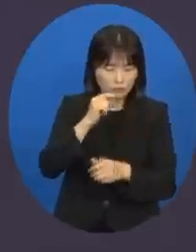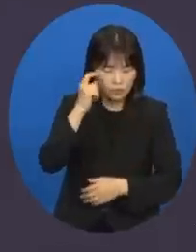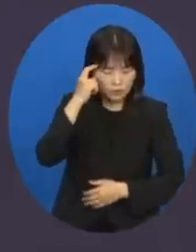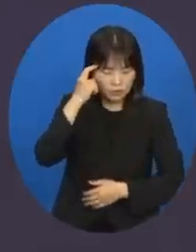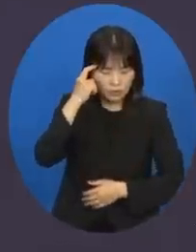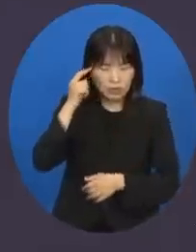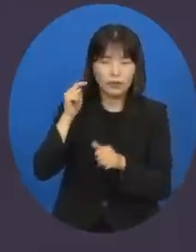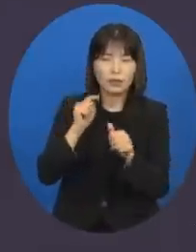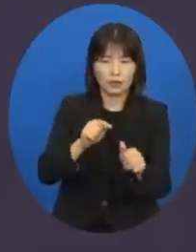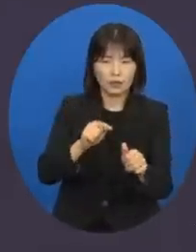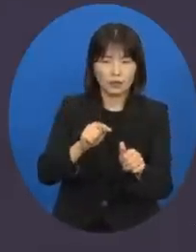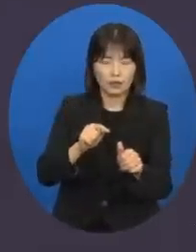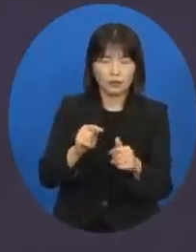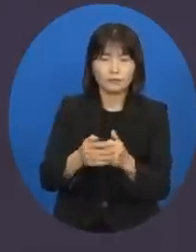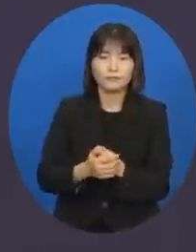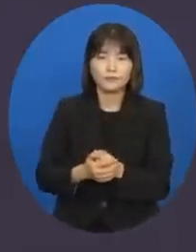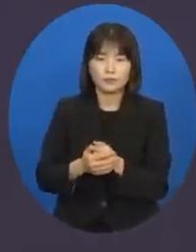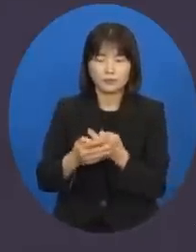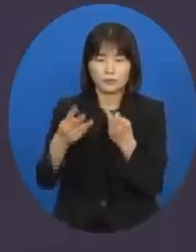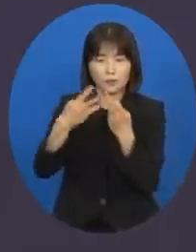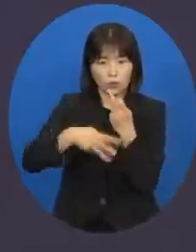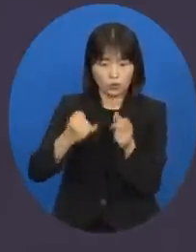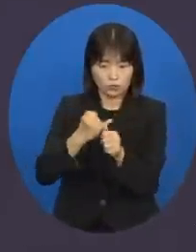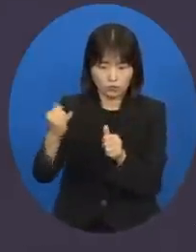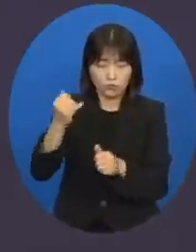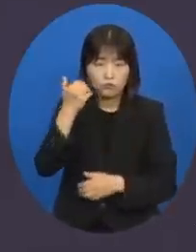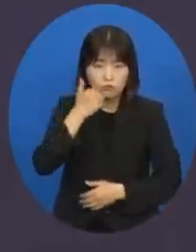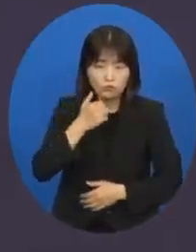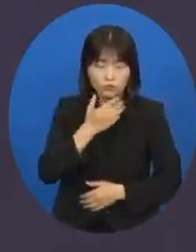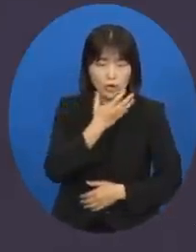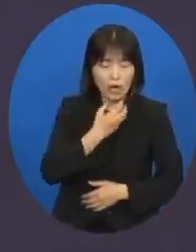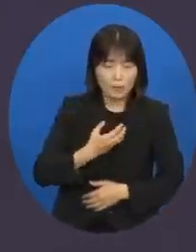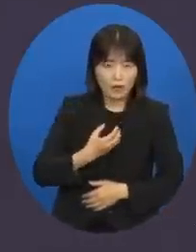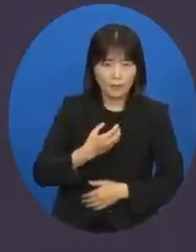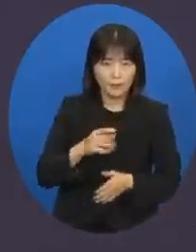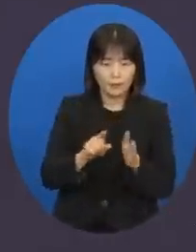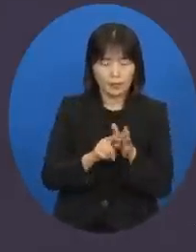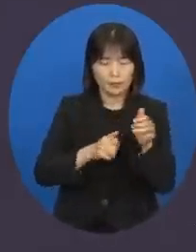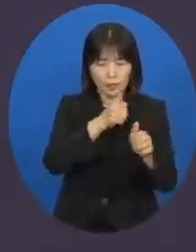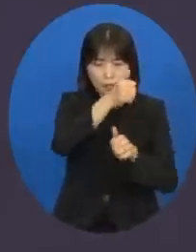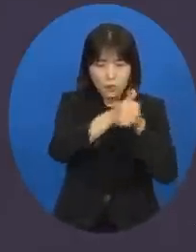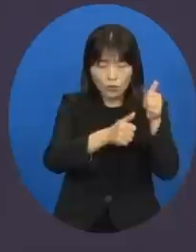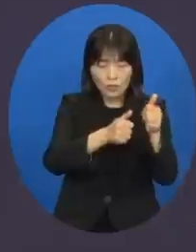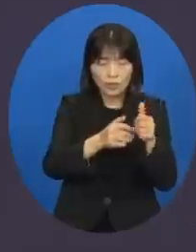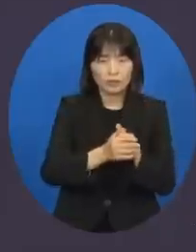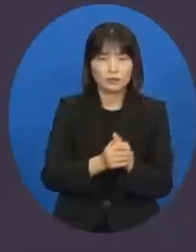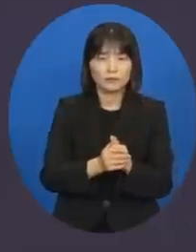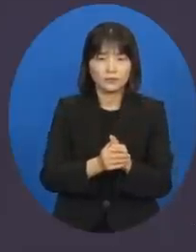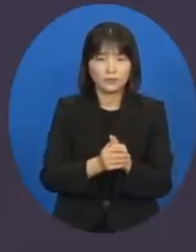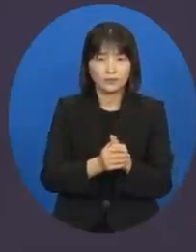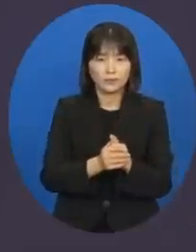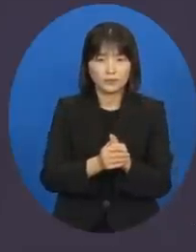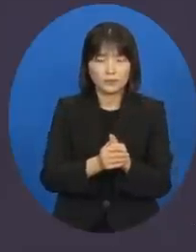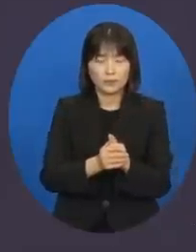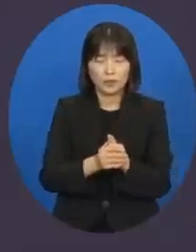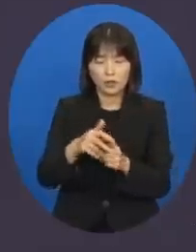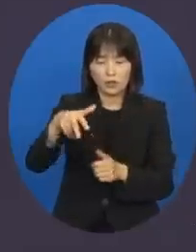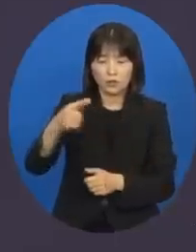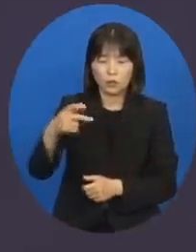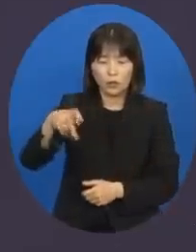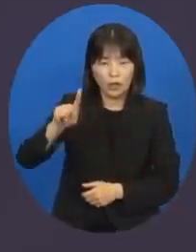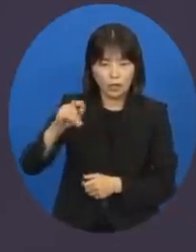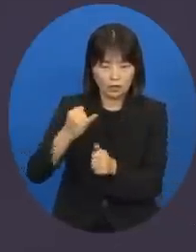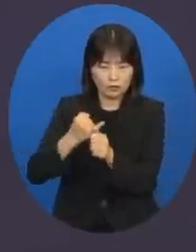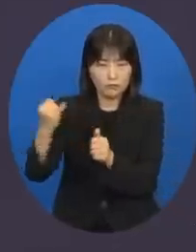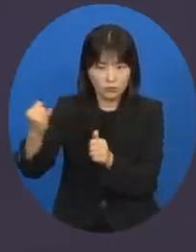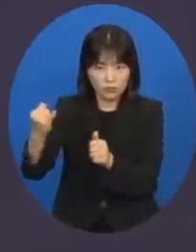것입니다. 로세철가 누구예요? 아브라함, 믿음의 조상, 아브라함의 조카의 처. 그래서 하나님에 대해서 직접 들을